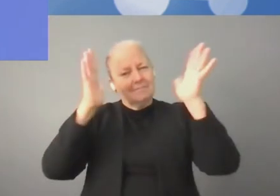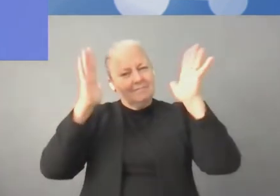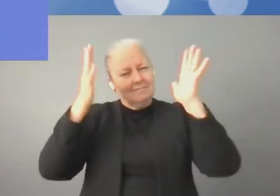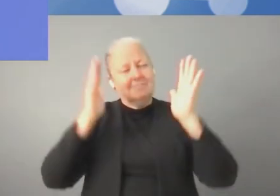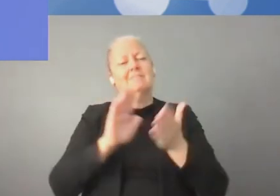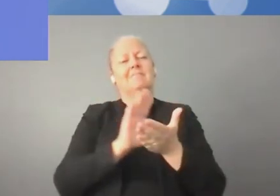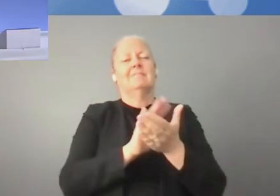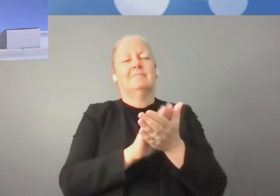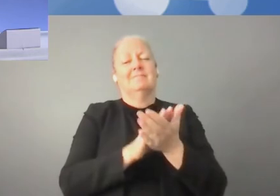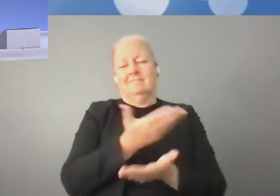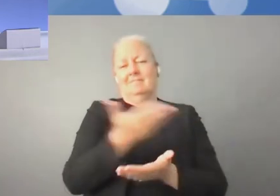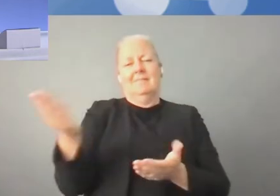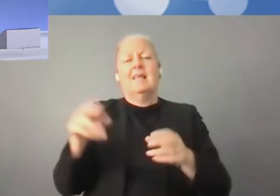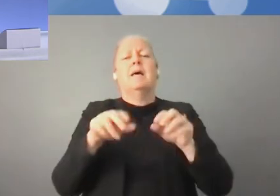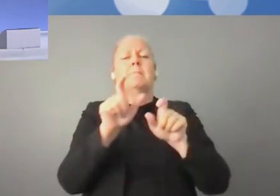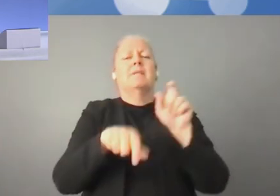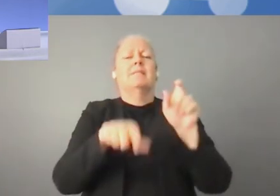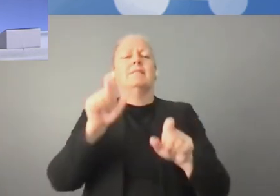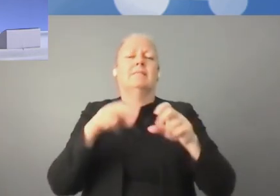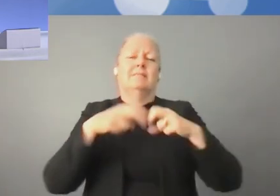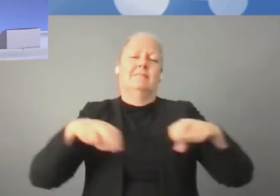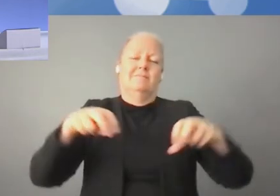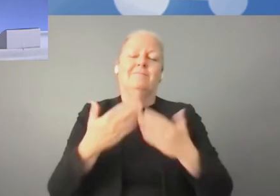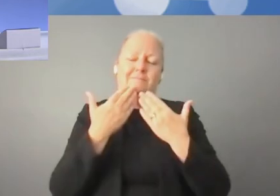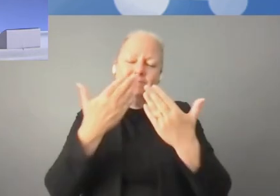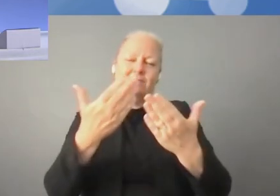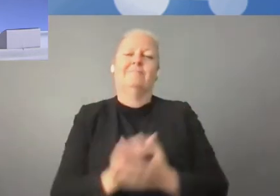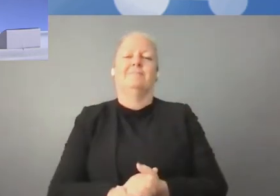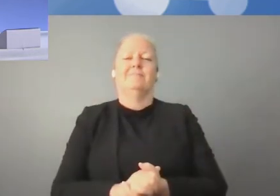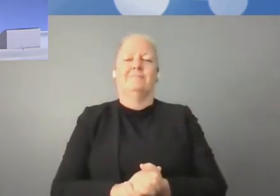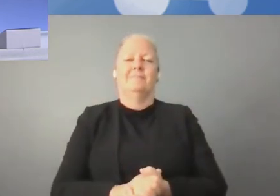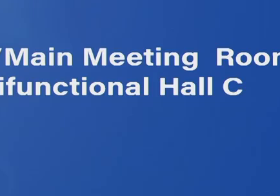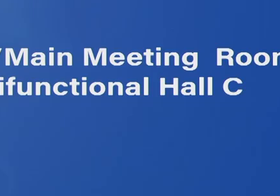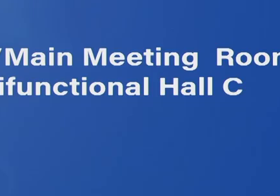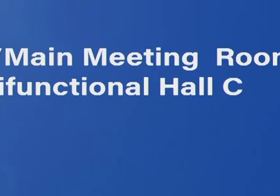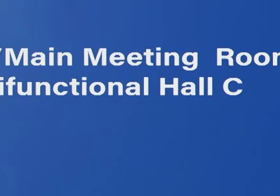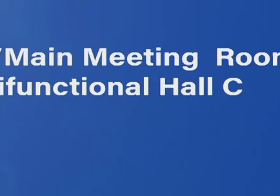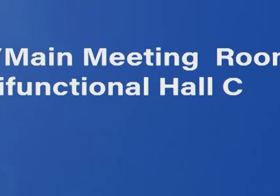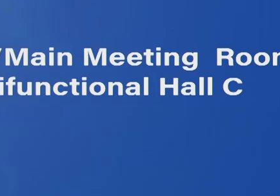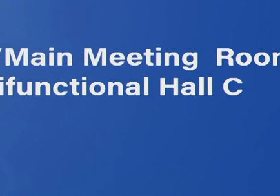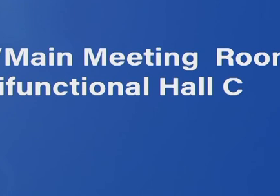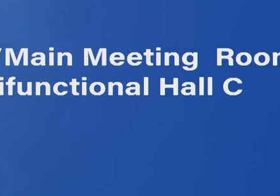在这次峰会当中获得更多的成果。感谢大家。